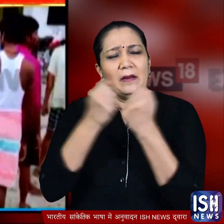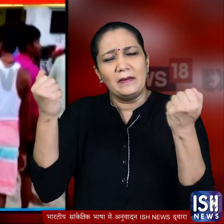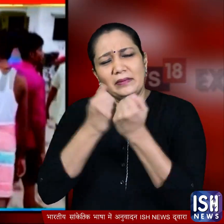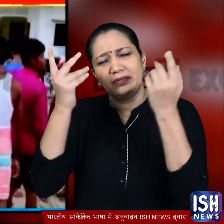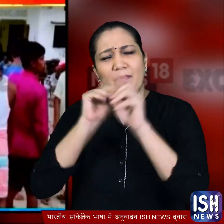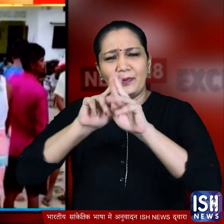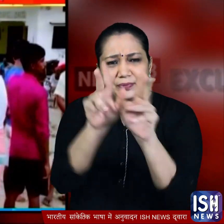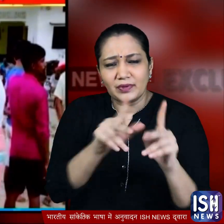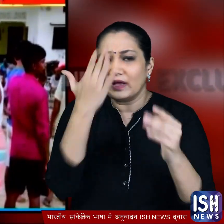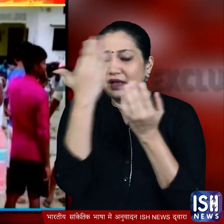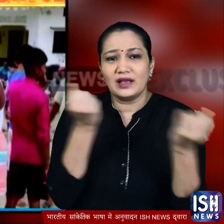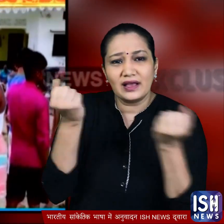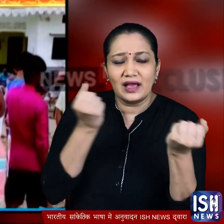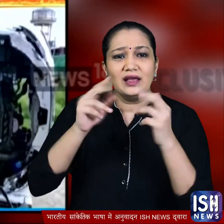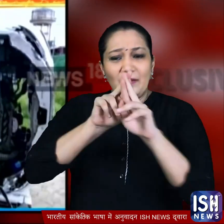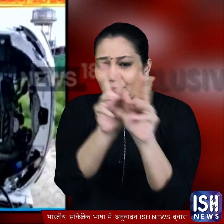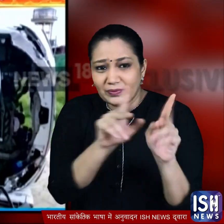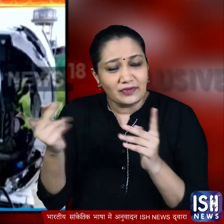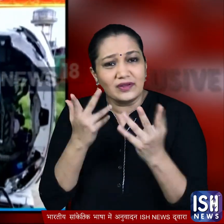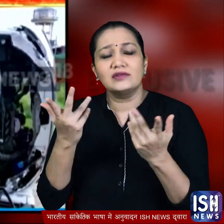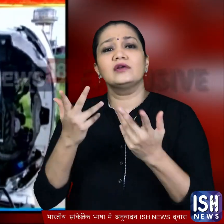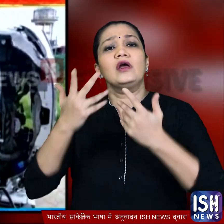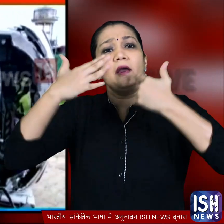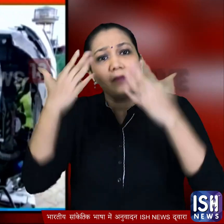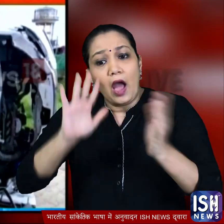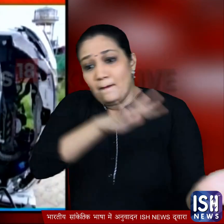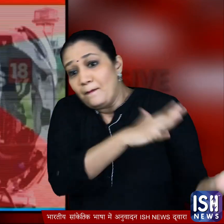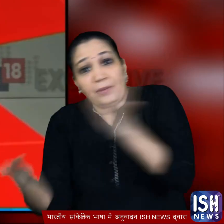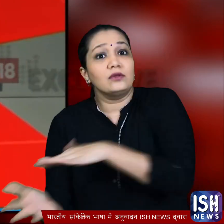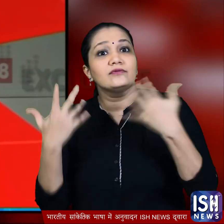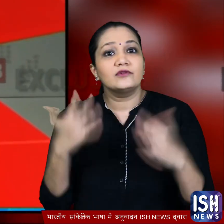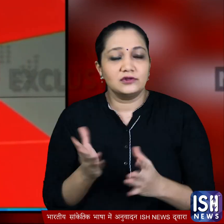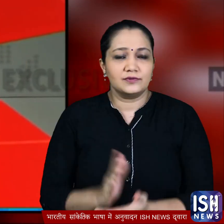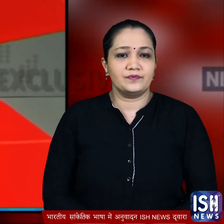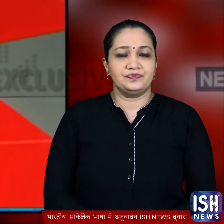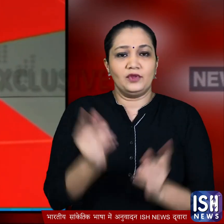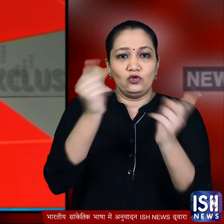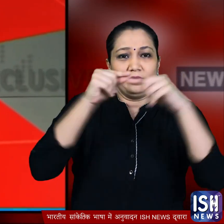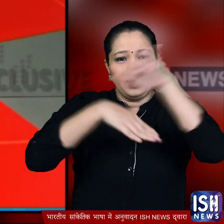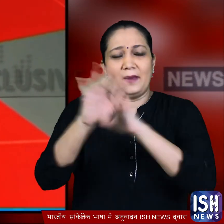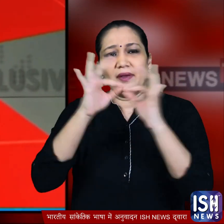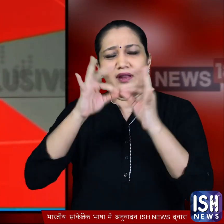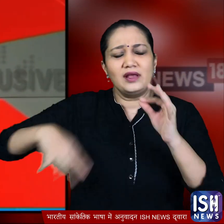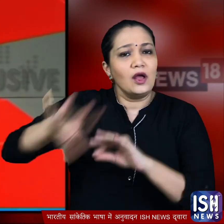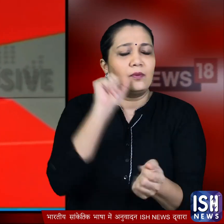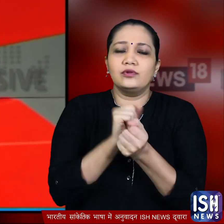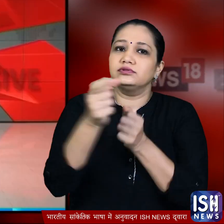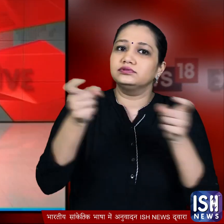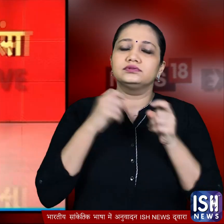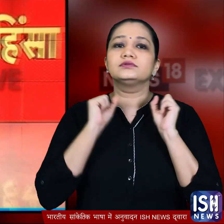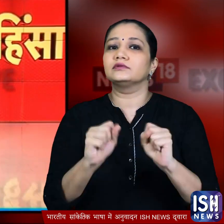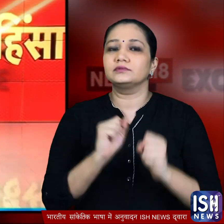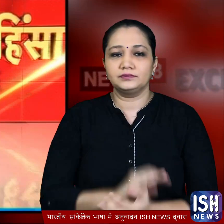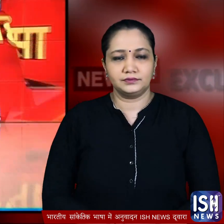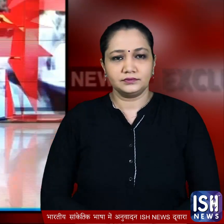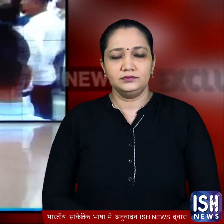हुई। कई गाड़ियों को भीड़ ने न केवल तोड़ा बल्कि एक गाड़ी तो पलटी हुई भी दिखी। वहीं यूपी के बहराइच में भी पुलिस के लिए हालात संभालना मुश्किल